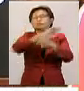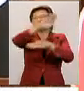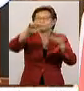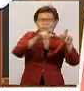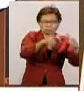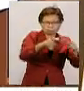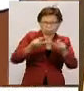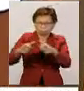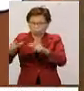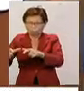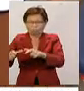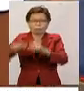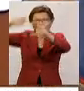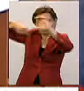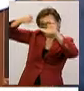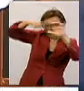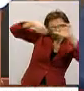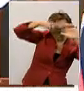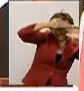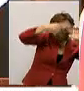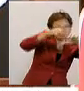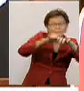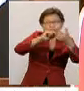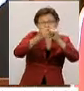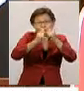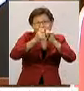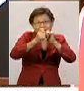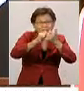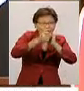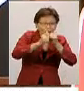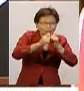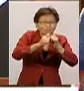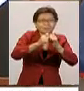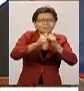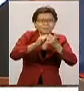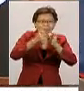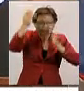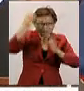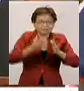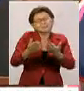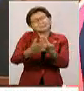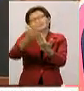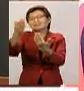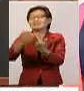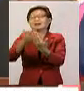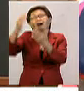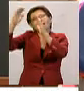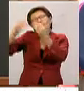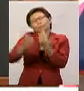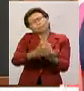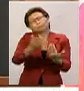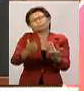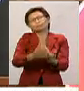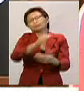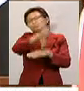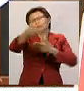pasukan yang akan membuat liputan di Sukan Sukma dipermudahkan segala urusan, dan juga